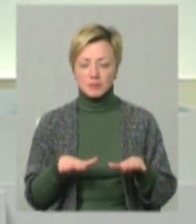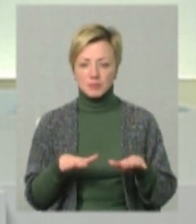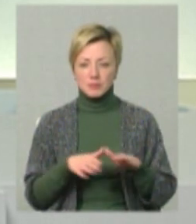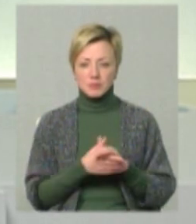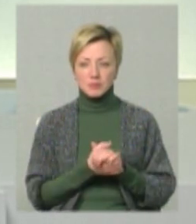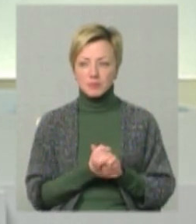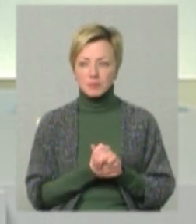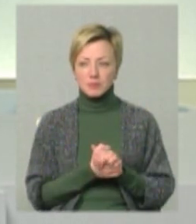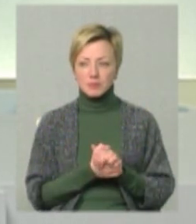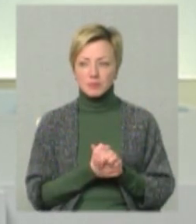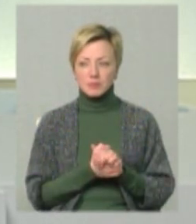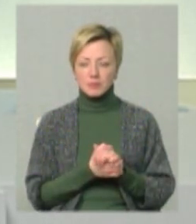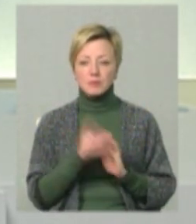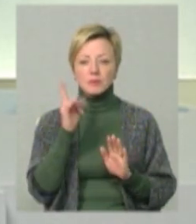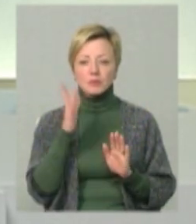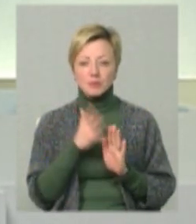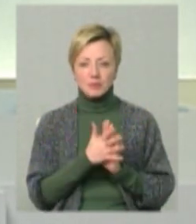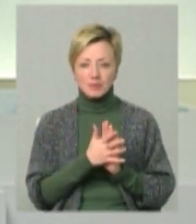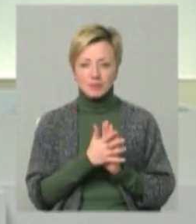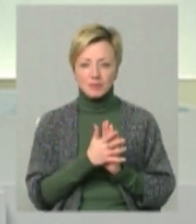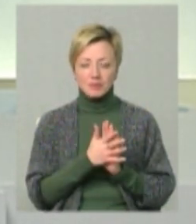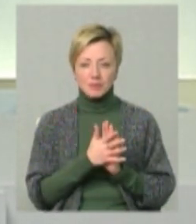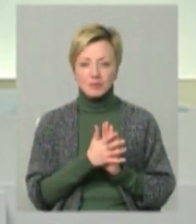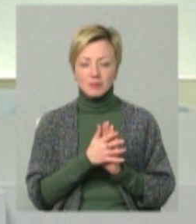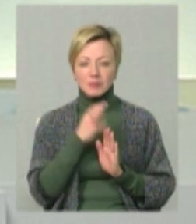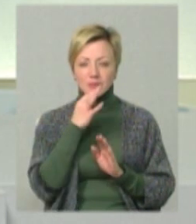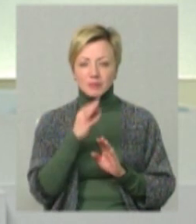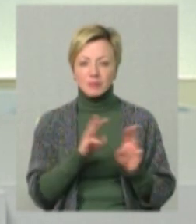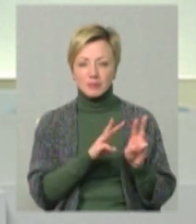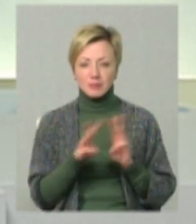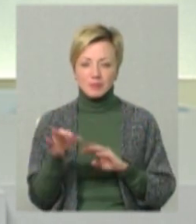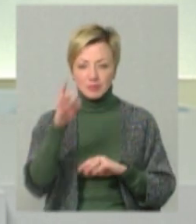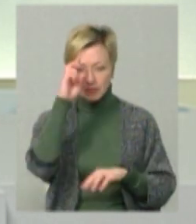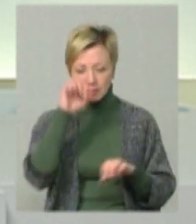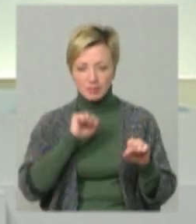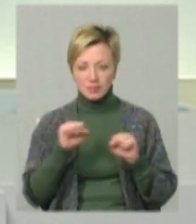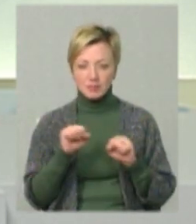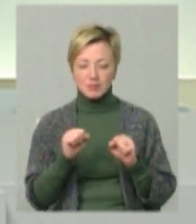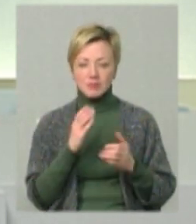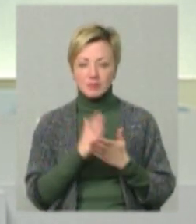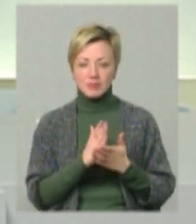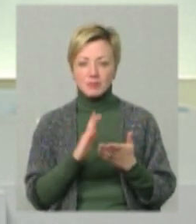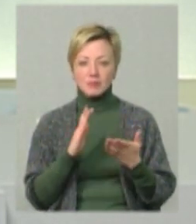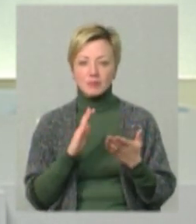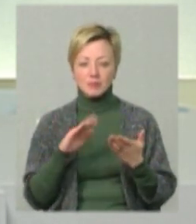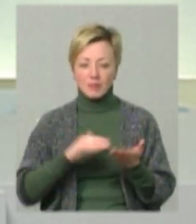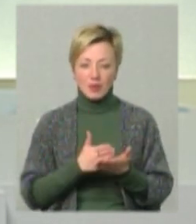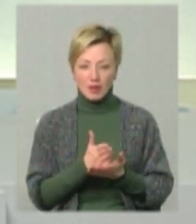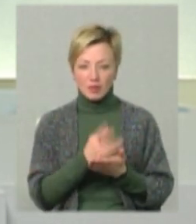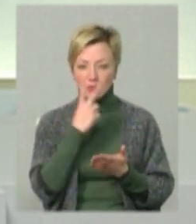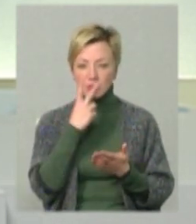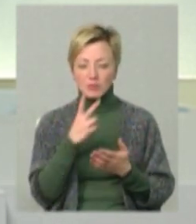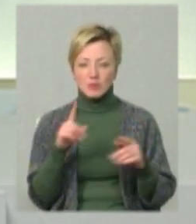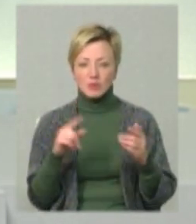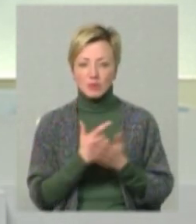локаціях, якщо можна так сказати. Пане Сергію, вибачте, зрозуміло. І останнє хочу сказати, на сайті обласної державної адміністрації є інтерактивна карта,